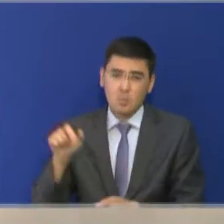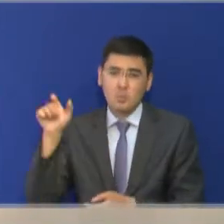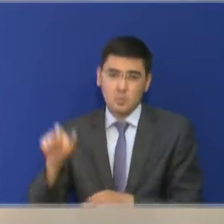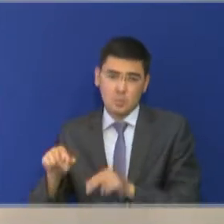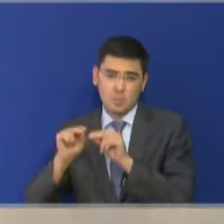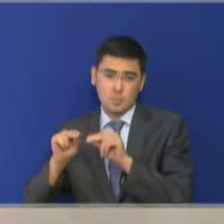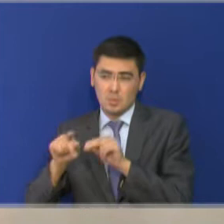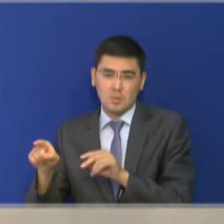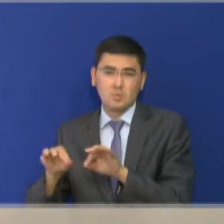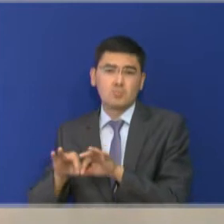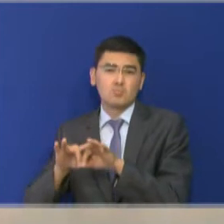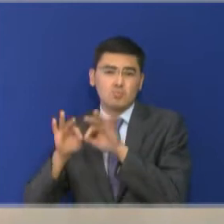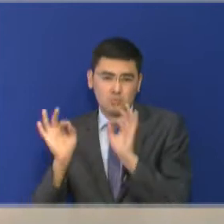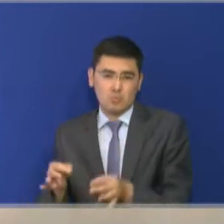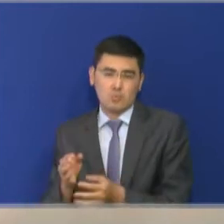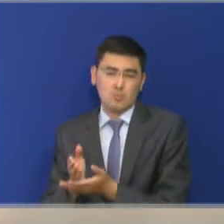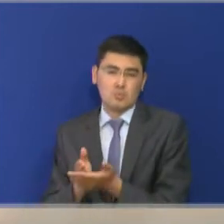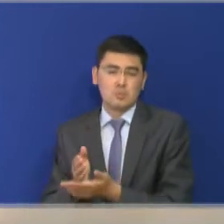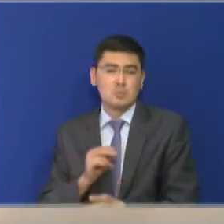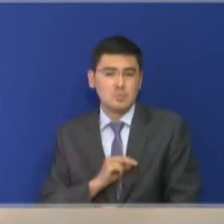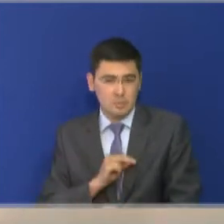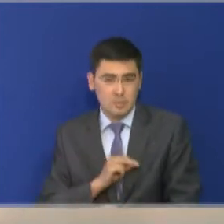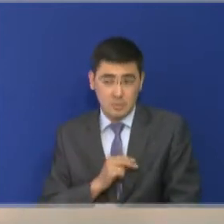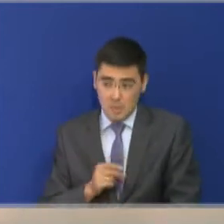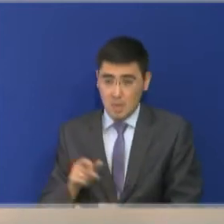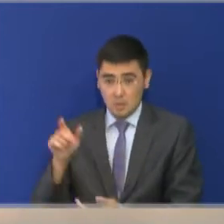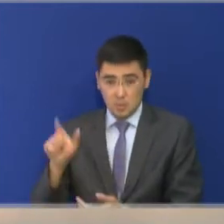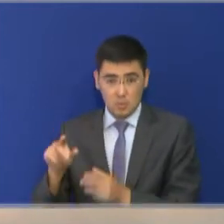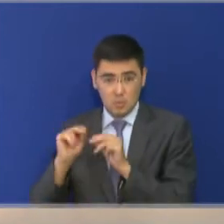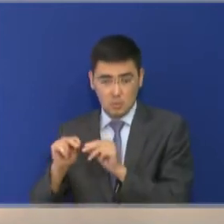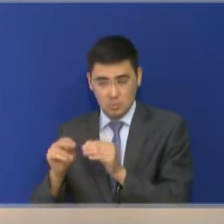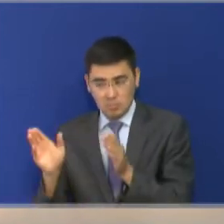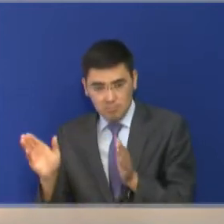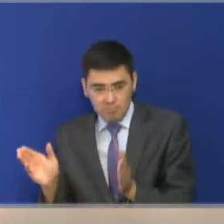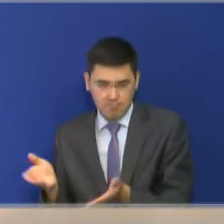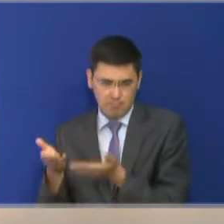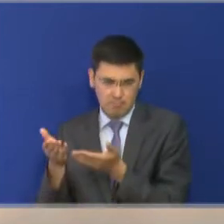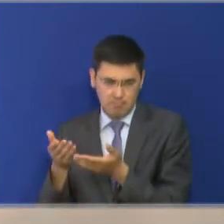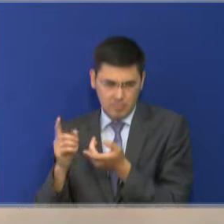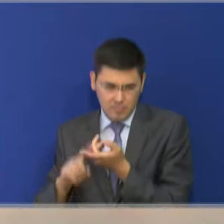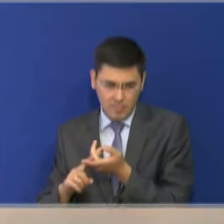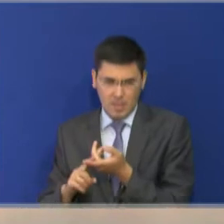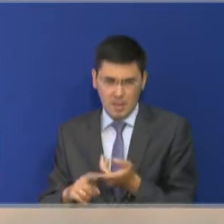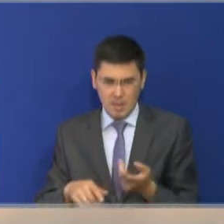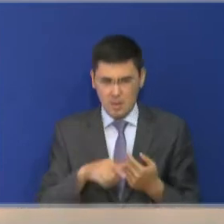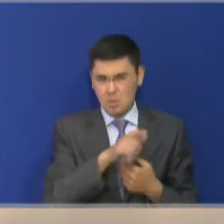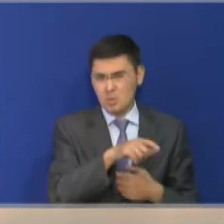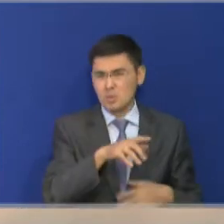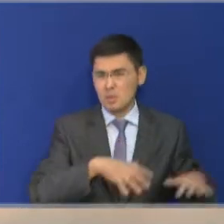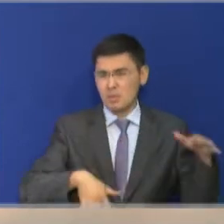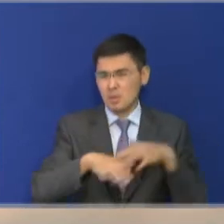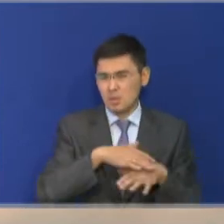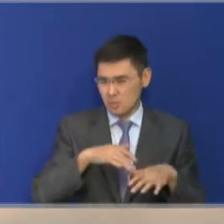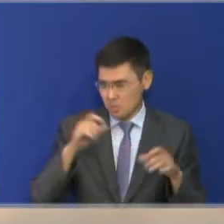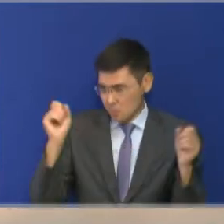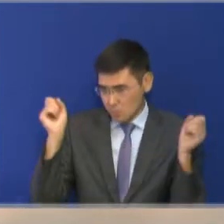шеберлігі. Сондықтан ұстаздардың мәртебесін көтеру, беделін арттыру, қоғамда танымал ету, еңбектерін